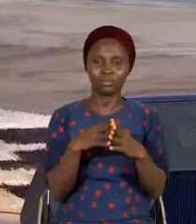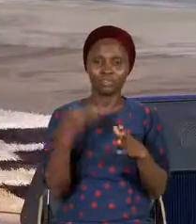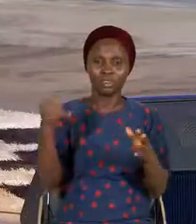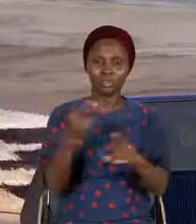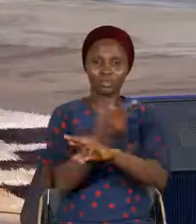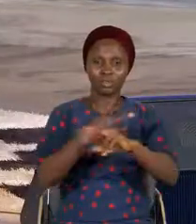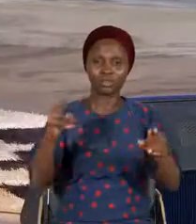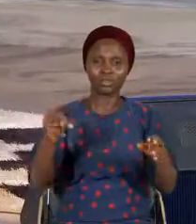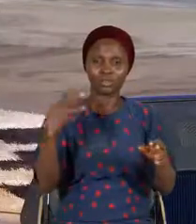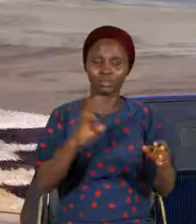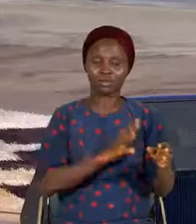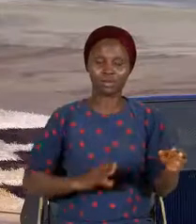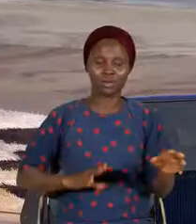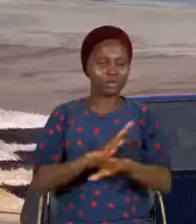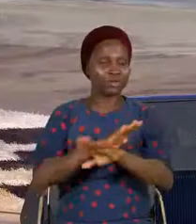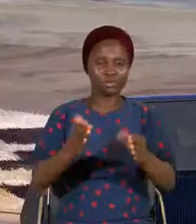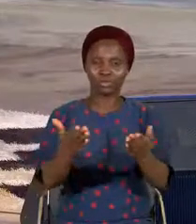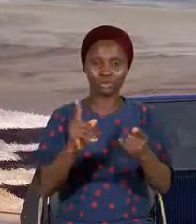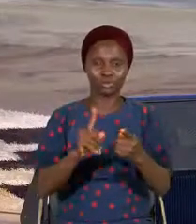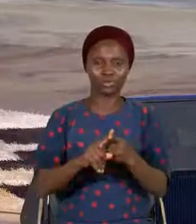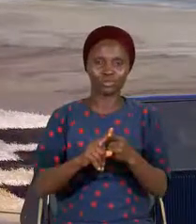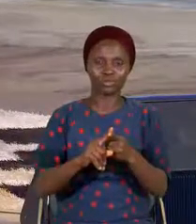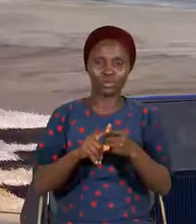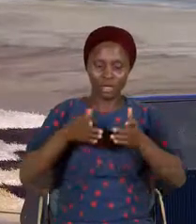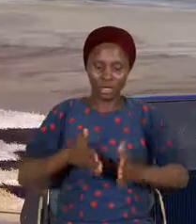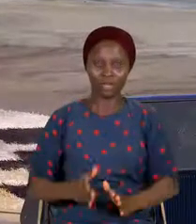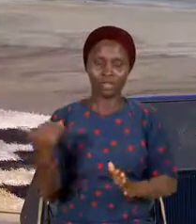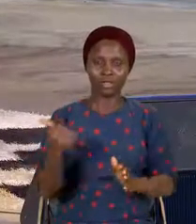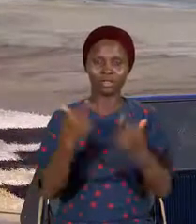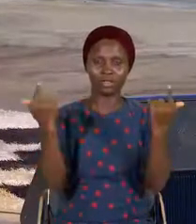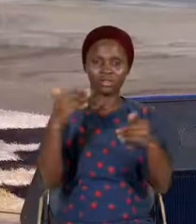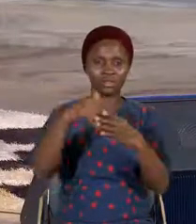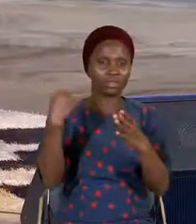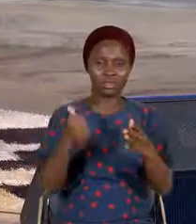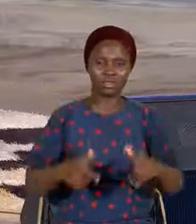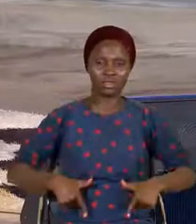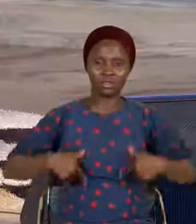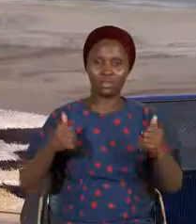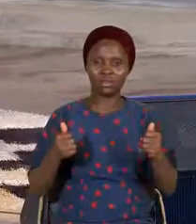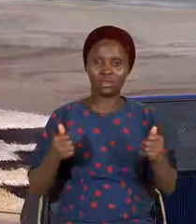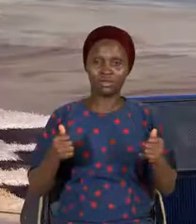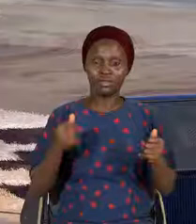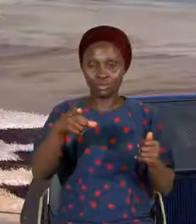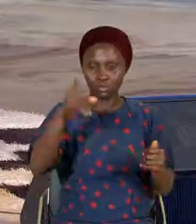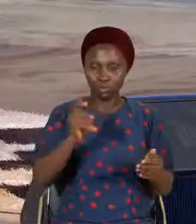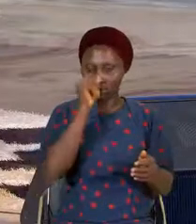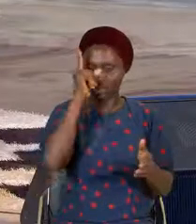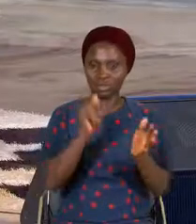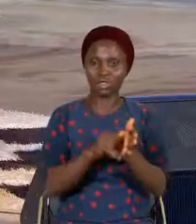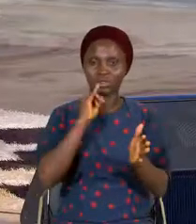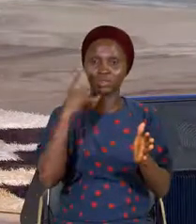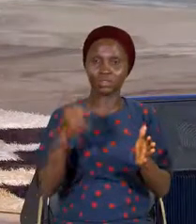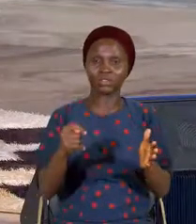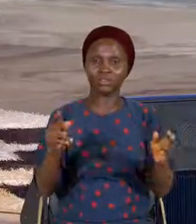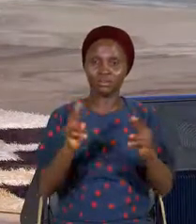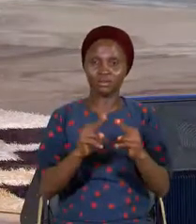rédemption de Christ ne veut pas laisser un péché dans la vie de qui que ce soit. Nous devons comprendre